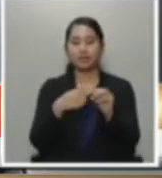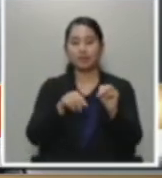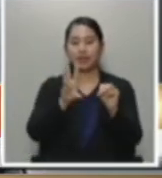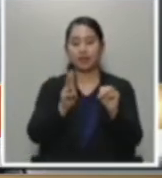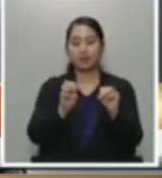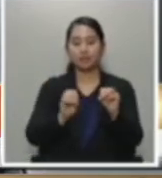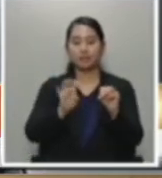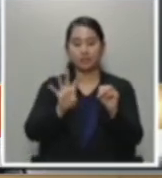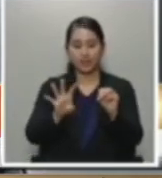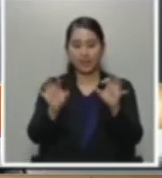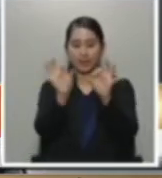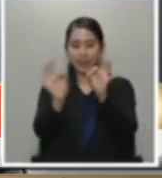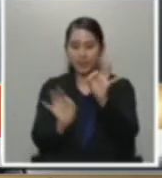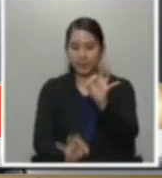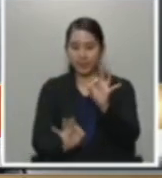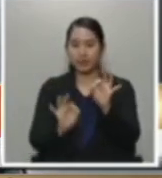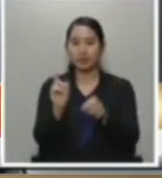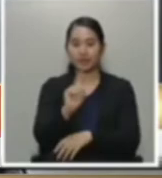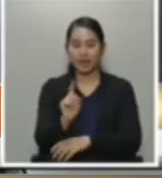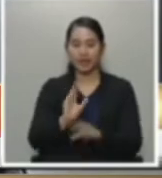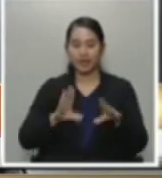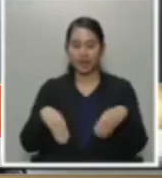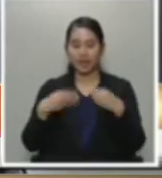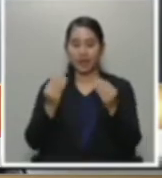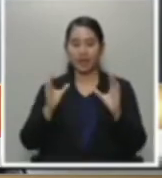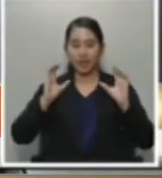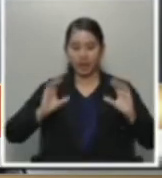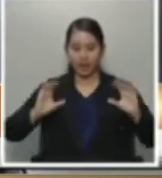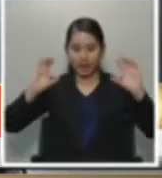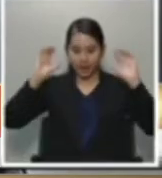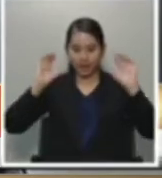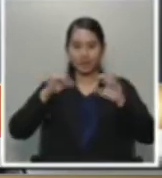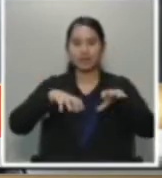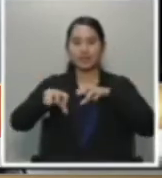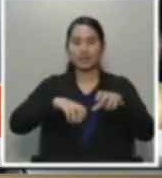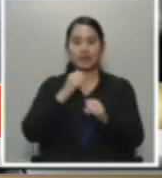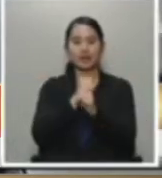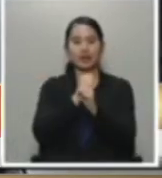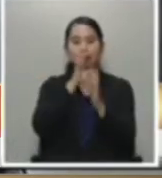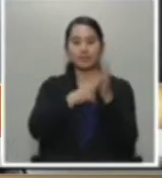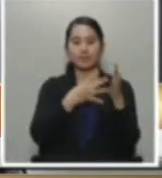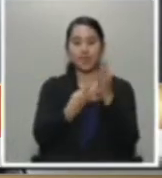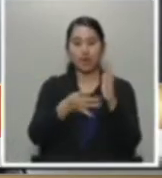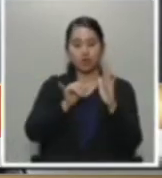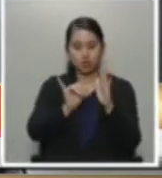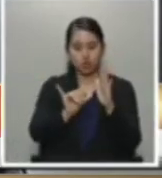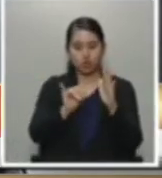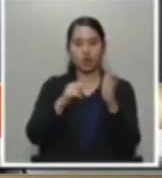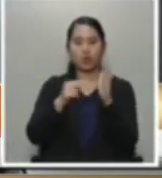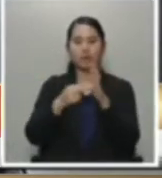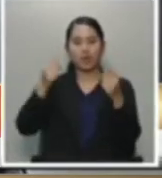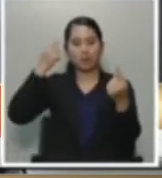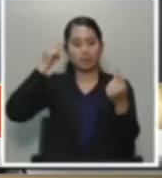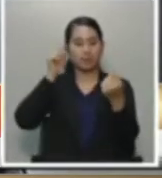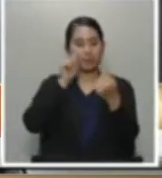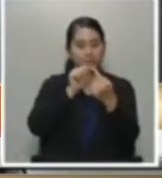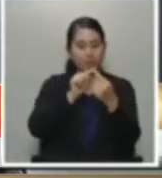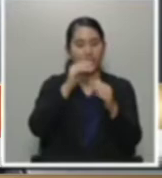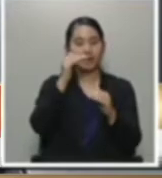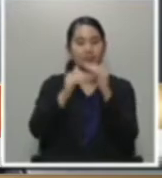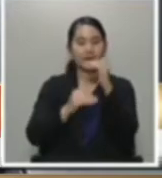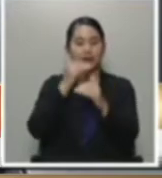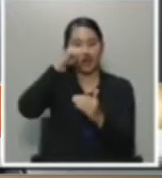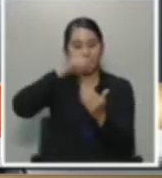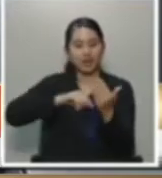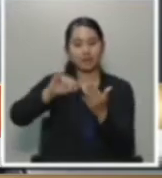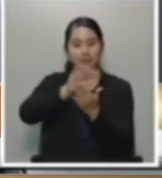บัญญัติให้รัฐพึงให้มียุทธศาสตร์ชาตินะครับเป็นเป้าหมายการพัฒนาประเทศอย่างยั่งยืน